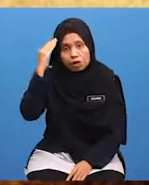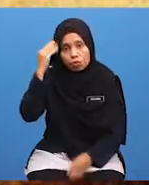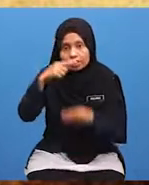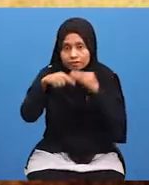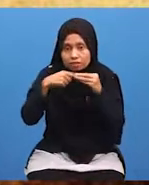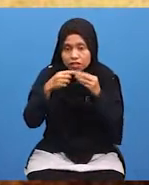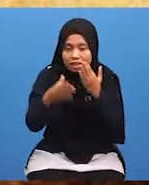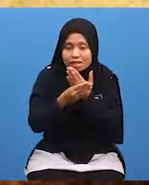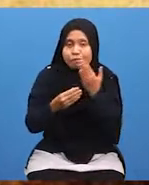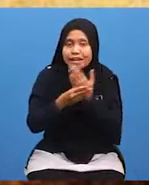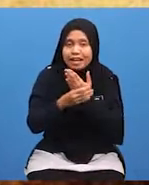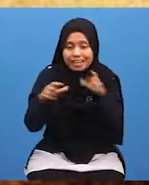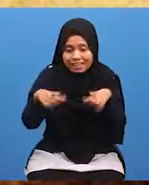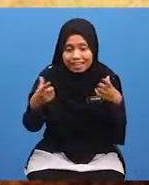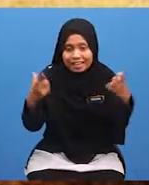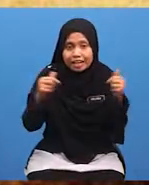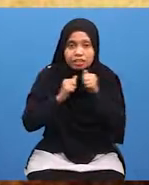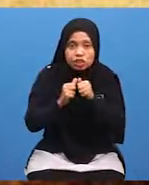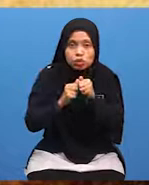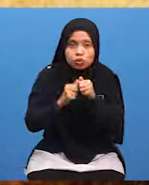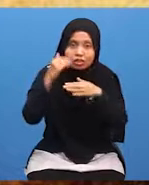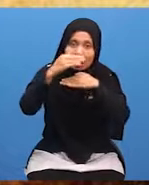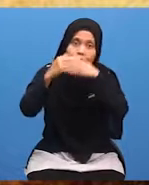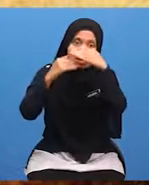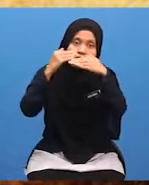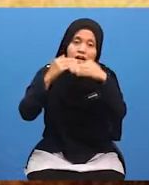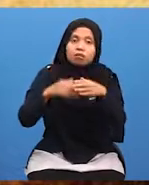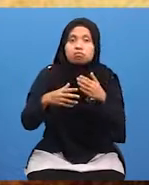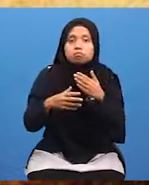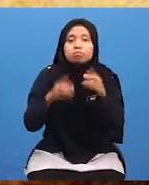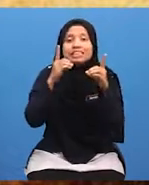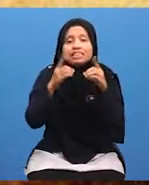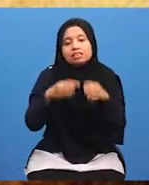kemahiran berbeza mengikut tahap-tahap pendidikan masing-masing.